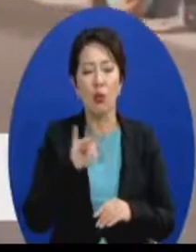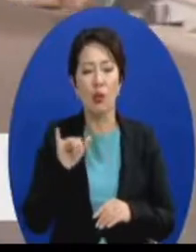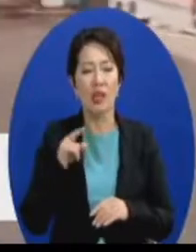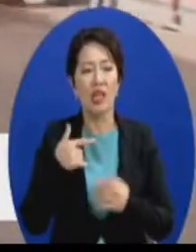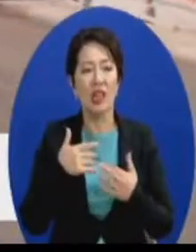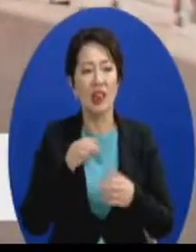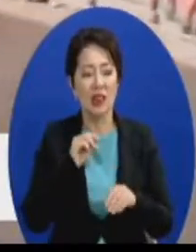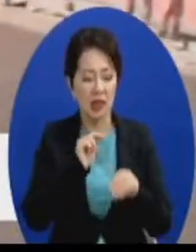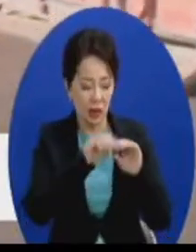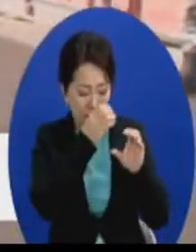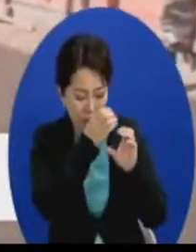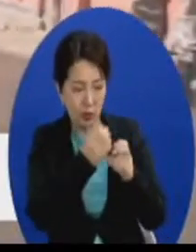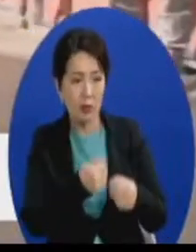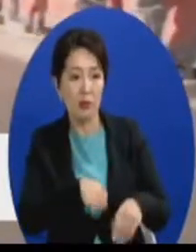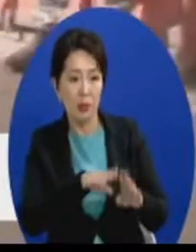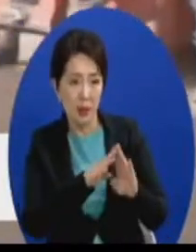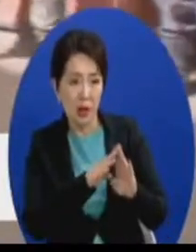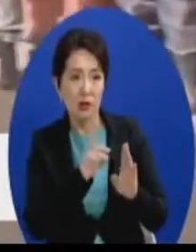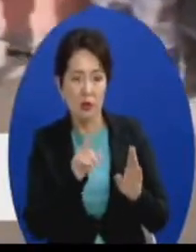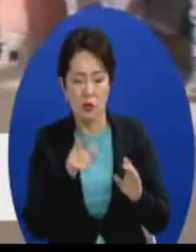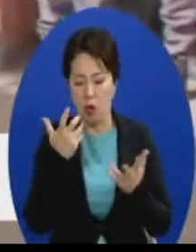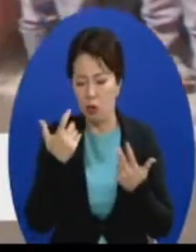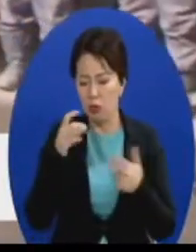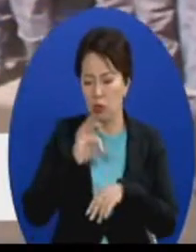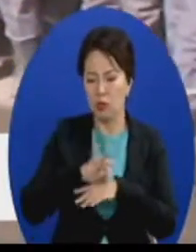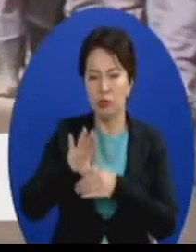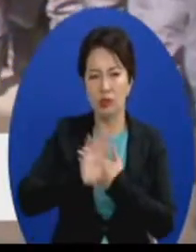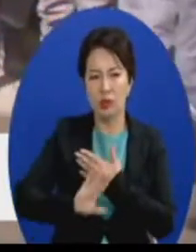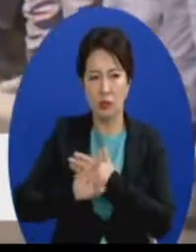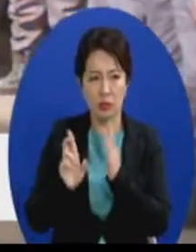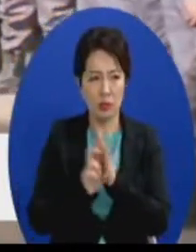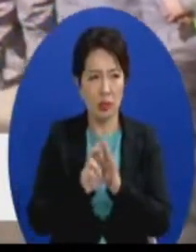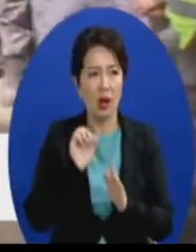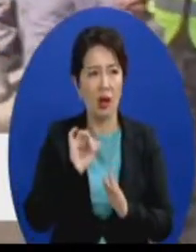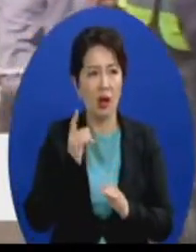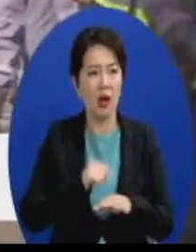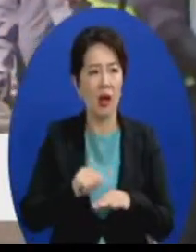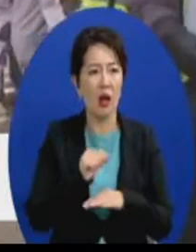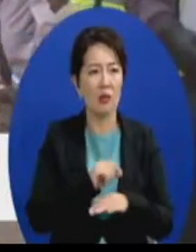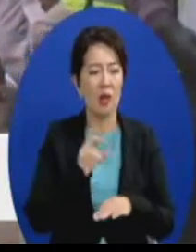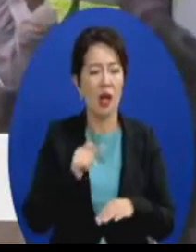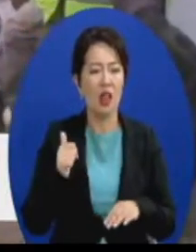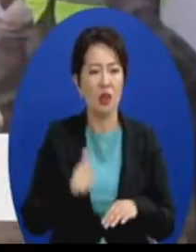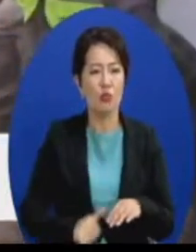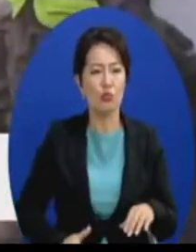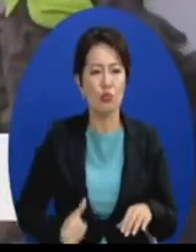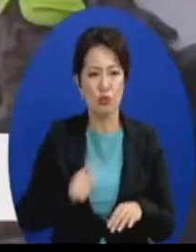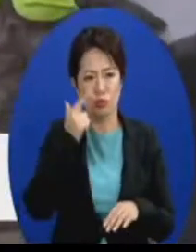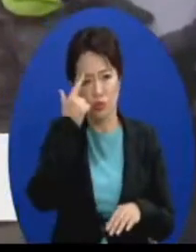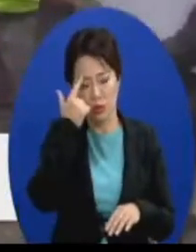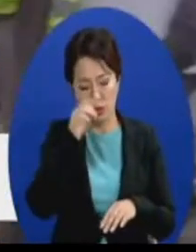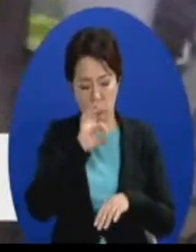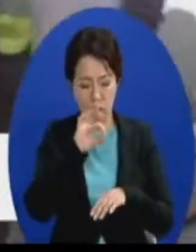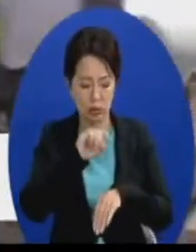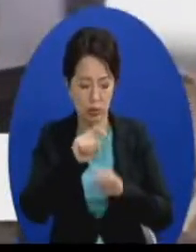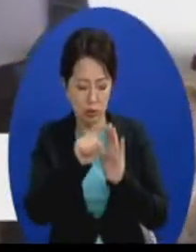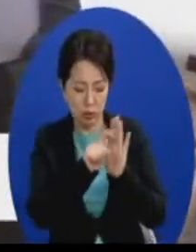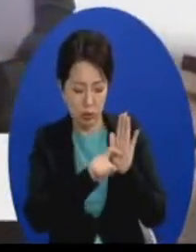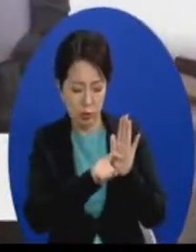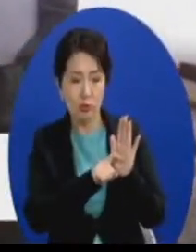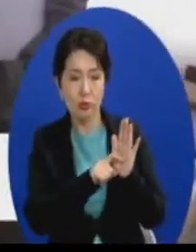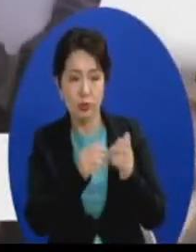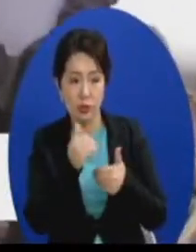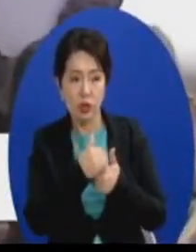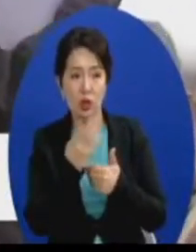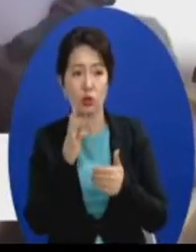байна. Ингэснээр олон хүний өвчнөөс урьдчилан сэргийлэх боломжтой болно. Архангай аймагт Дэлг бүтэн Монгол хөтөлбөр хэрэгжснээр 40 сая хүнийг урьдчилан сэргийлэх